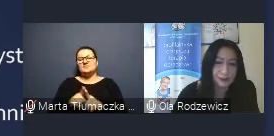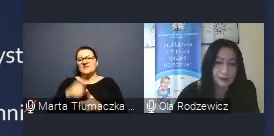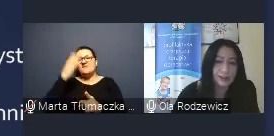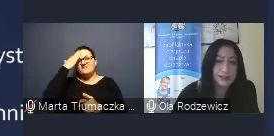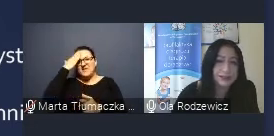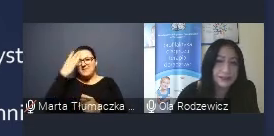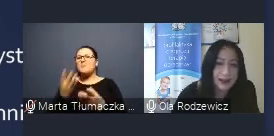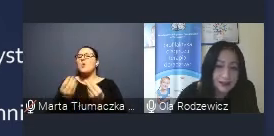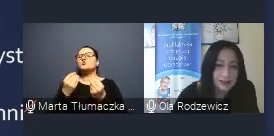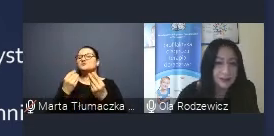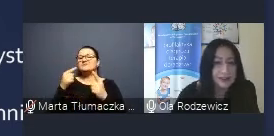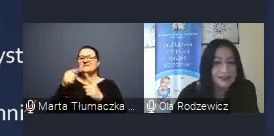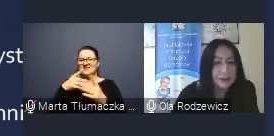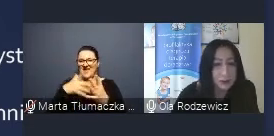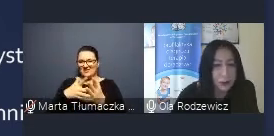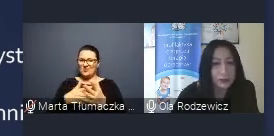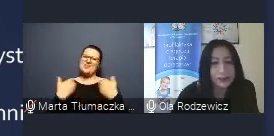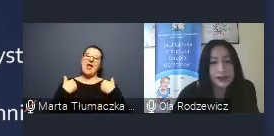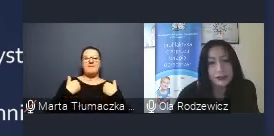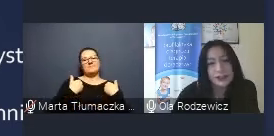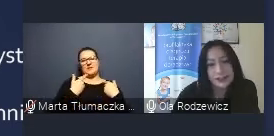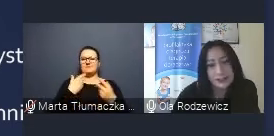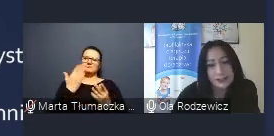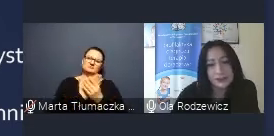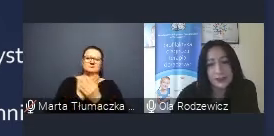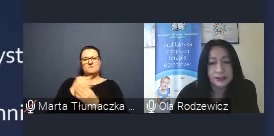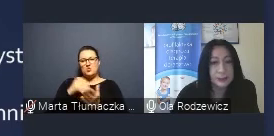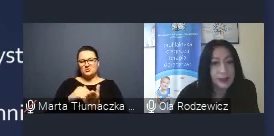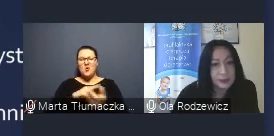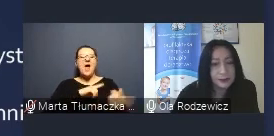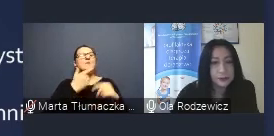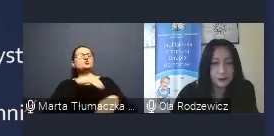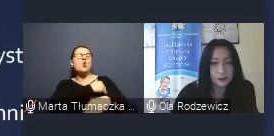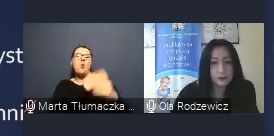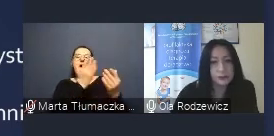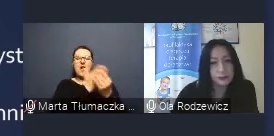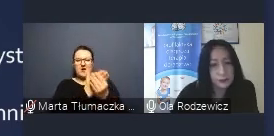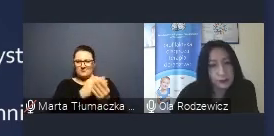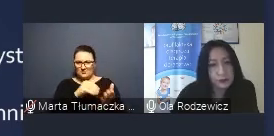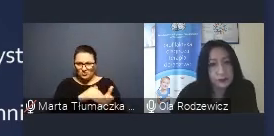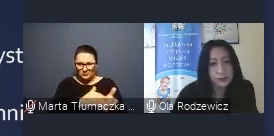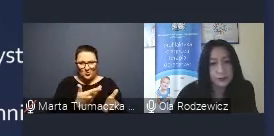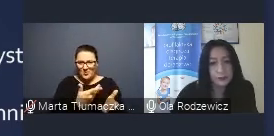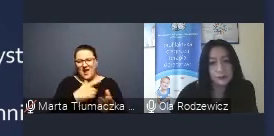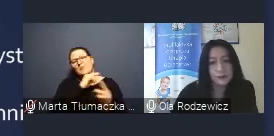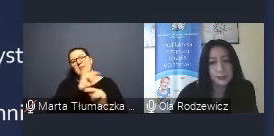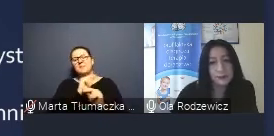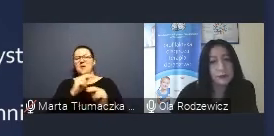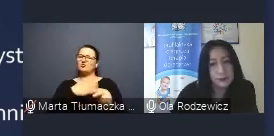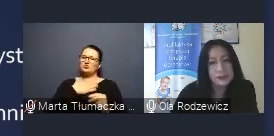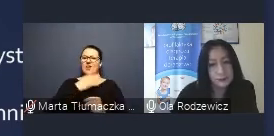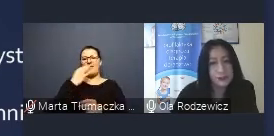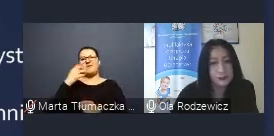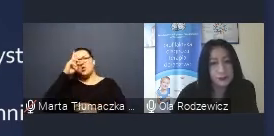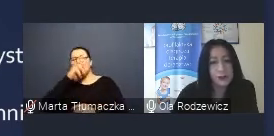ta diagnoza. Ona nie jest dla nas, ona nie jest dla szkoły. To nie jest tak, żeby terapeuta dobrze się poczuł, żeby rodzic dobrze się poczuł, prawda?